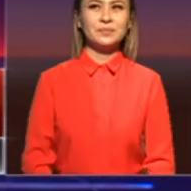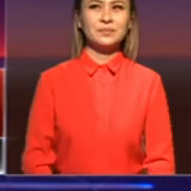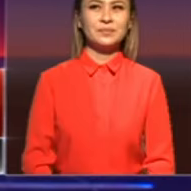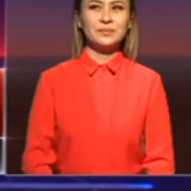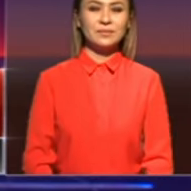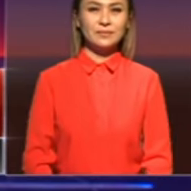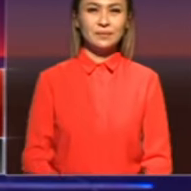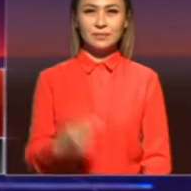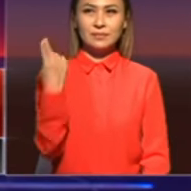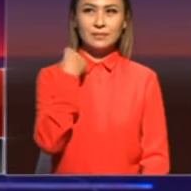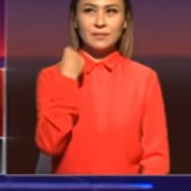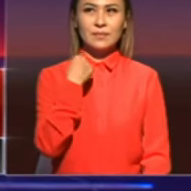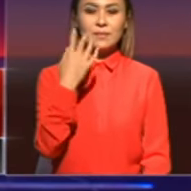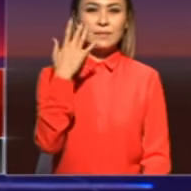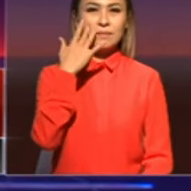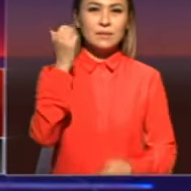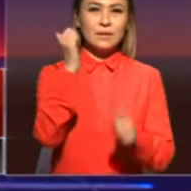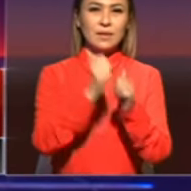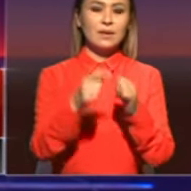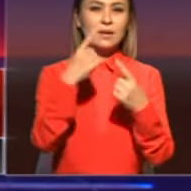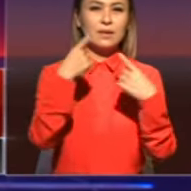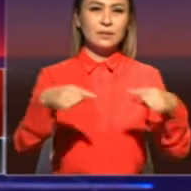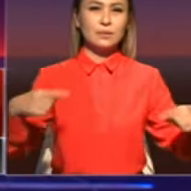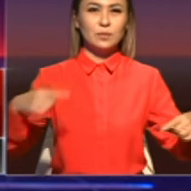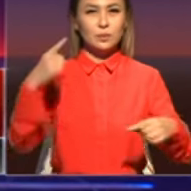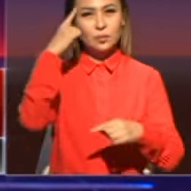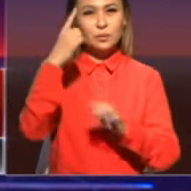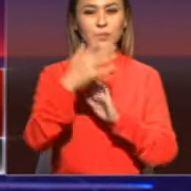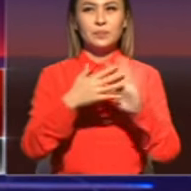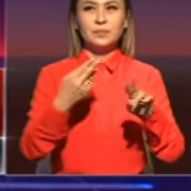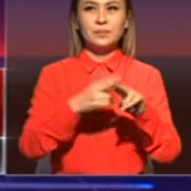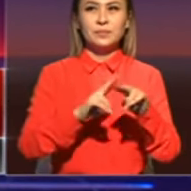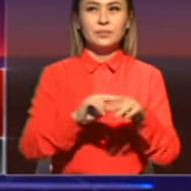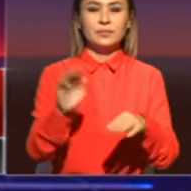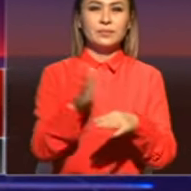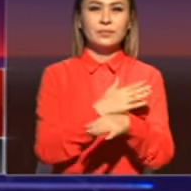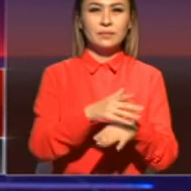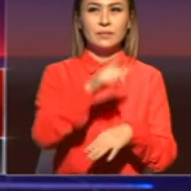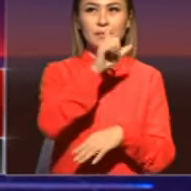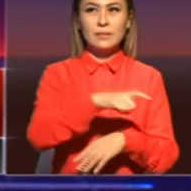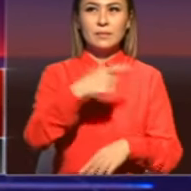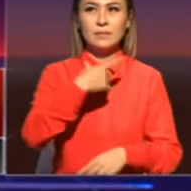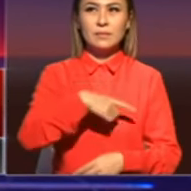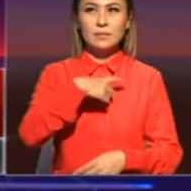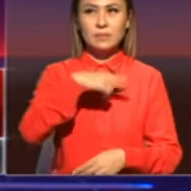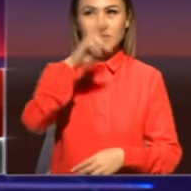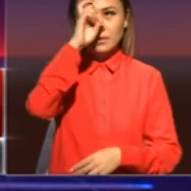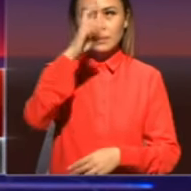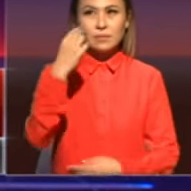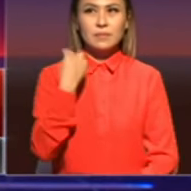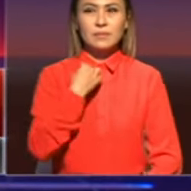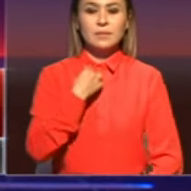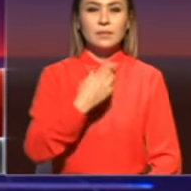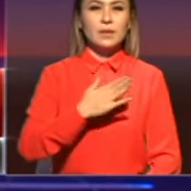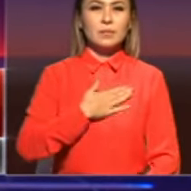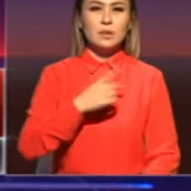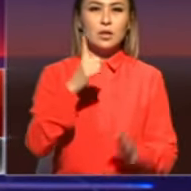Қарыз дегенде әркім әртүрлі ойлайды, қымбат спикерлер. Мемлекеттің қарызы, жеке адамның қарызы деген сияқты. Осы